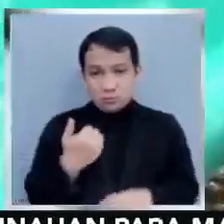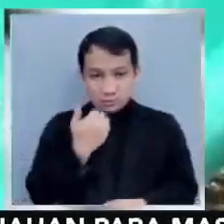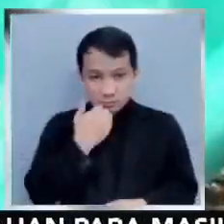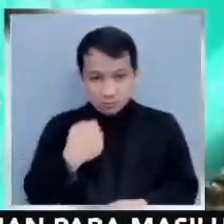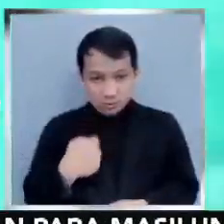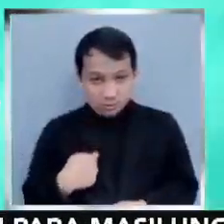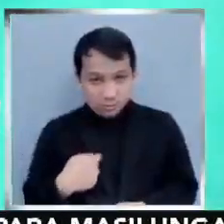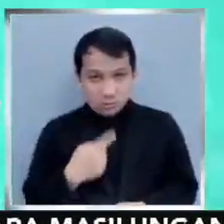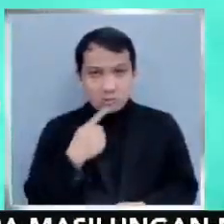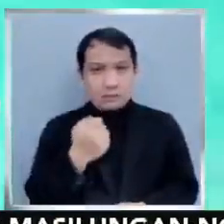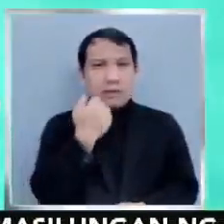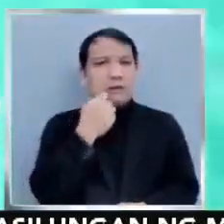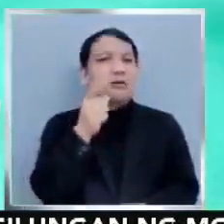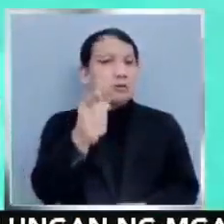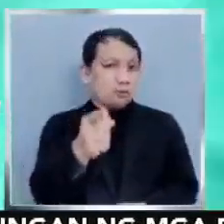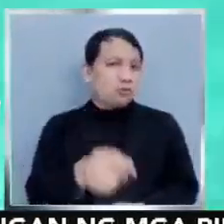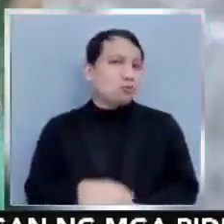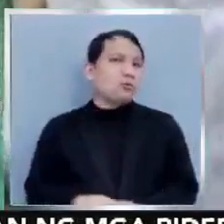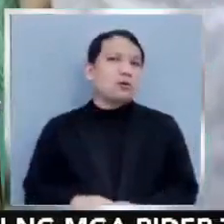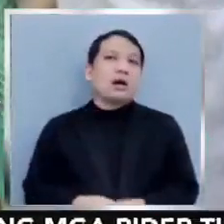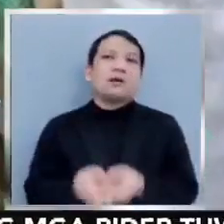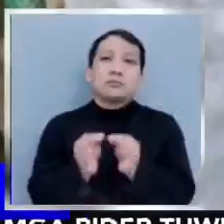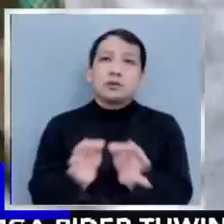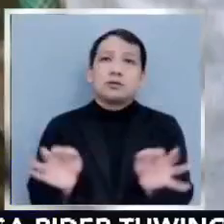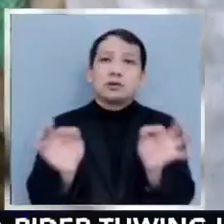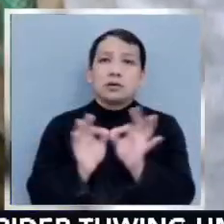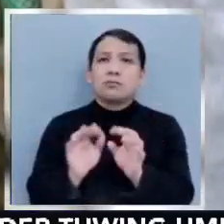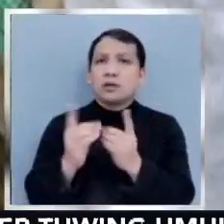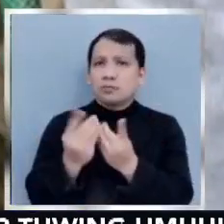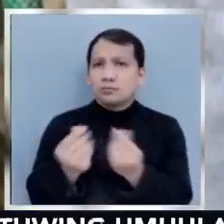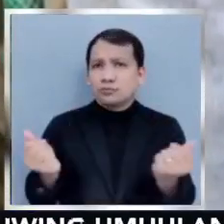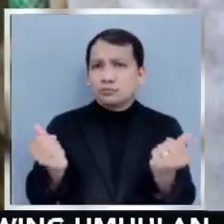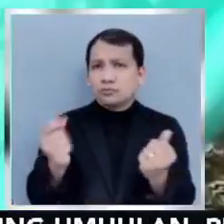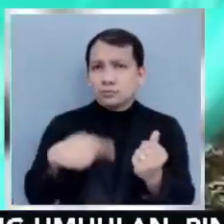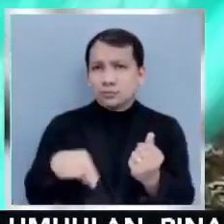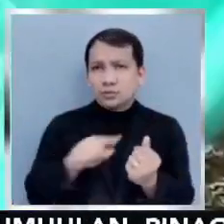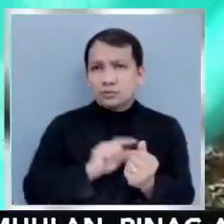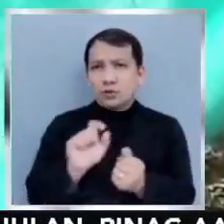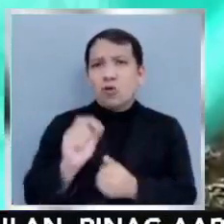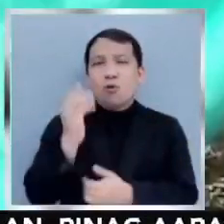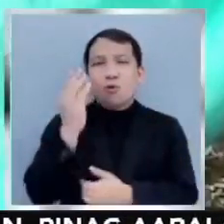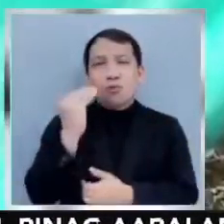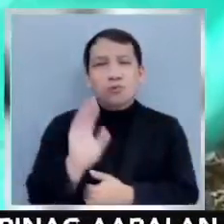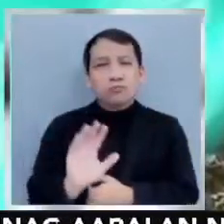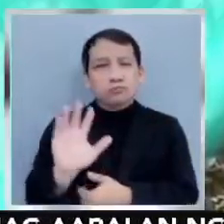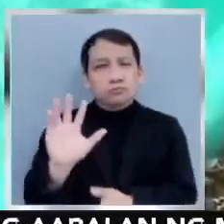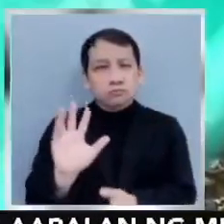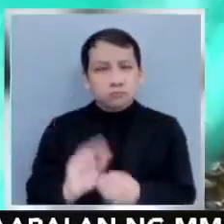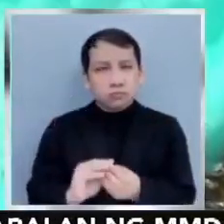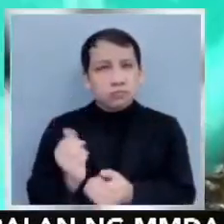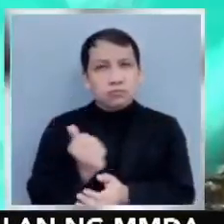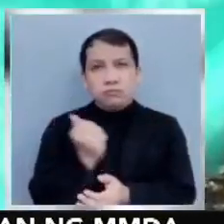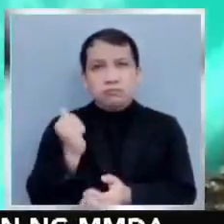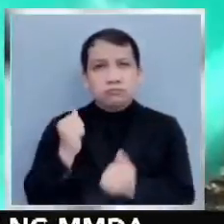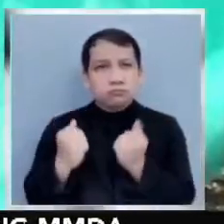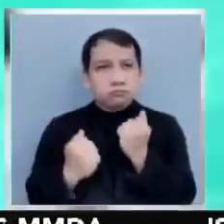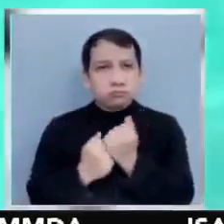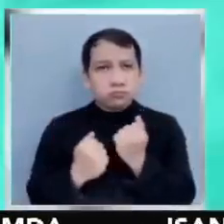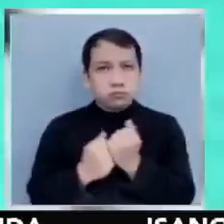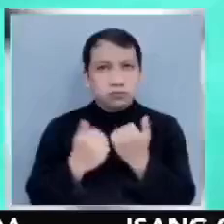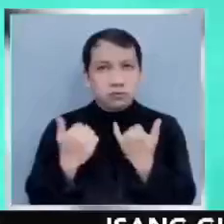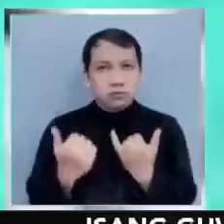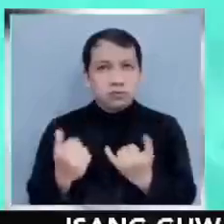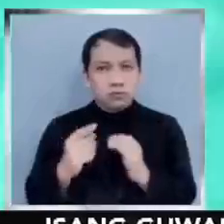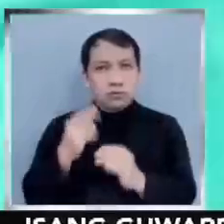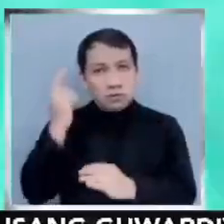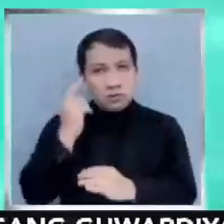yun. Tugon ng Maynilad. Yung ginagawa naman po natin siya ng paraan dahil meron na tayong alternate sources na ngayon. And that's the reason why